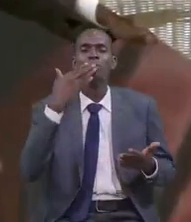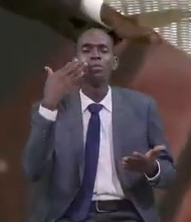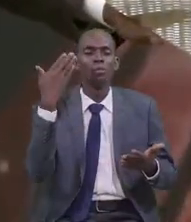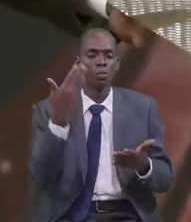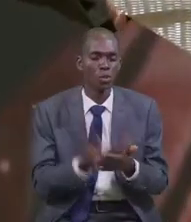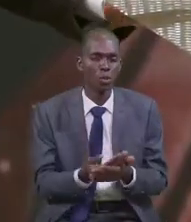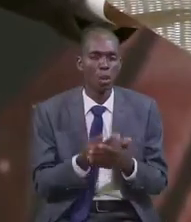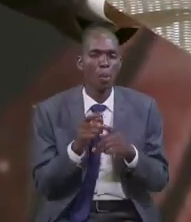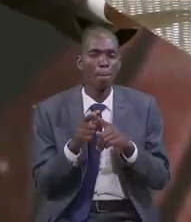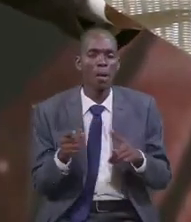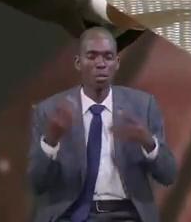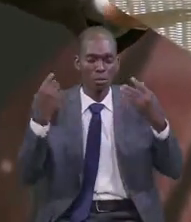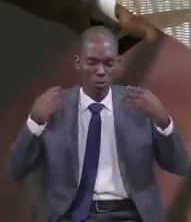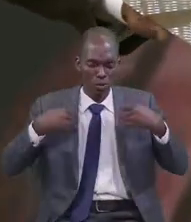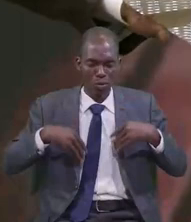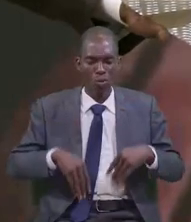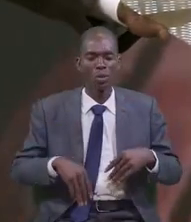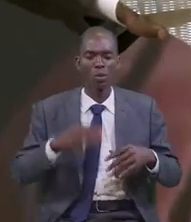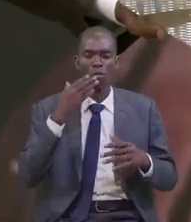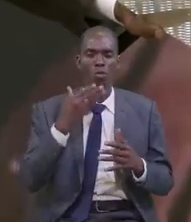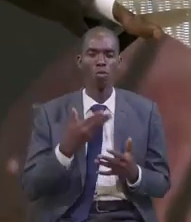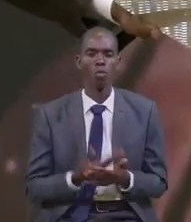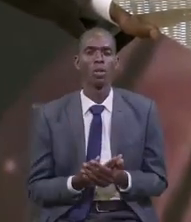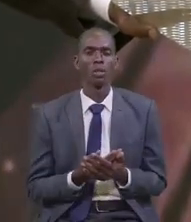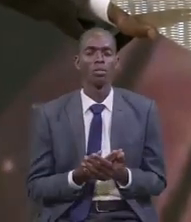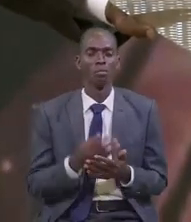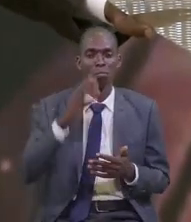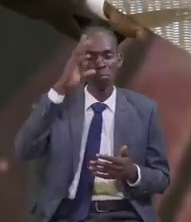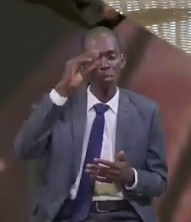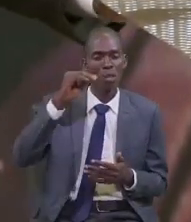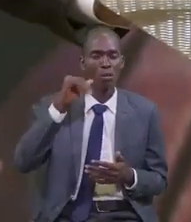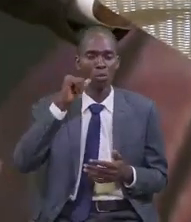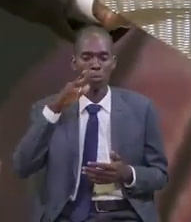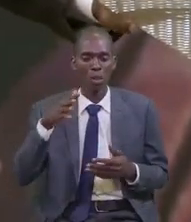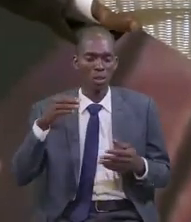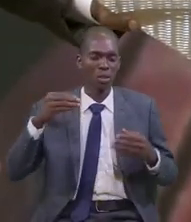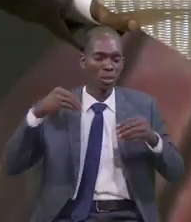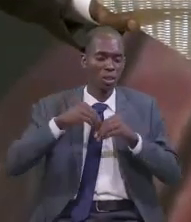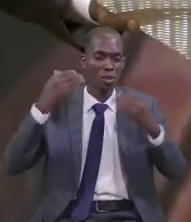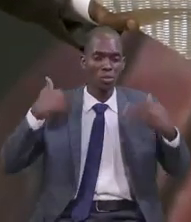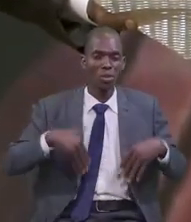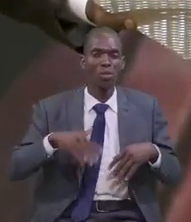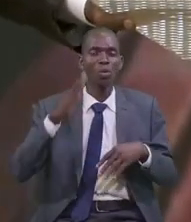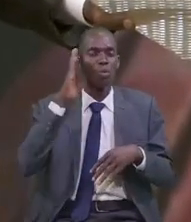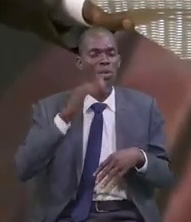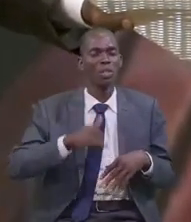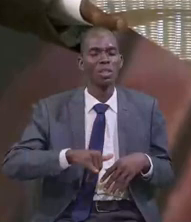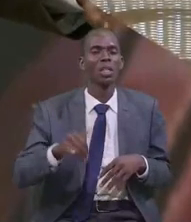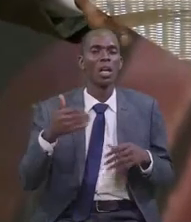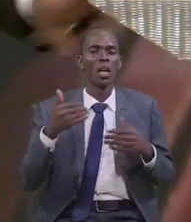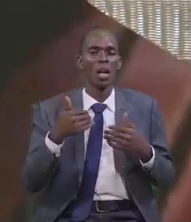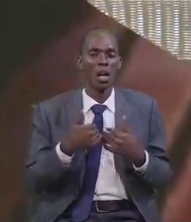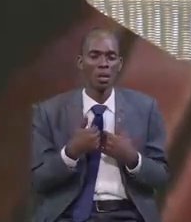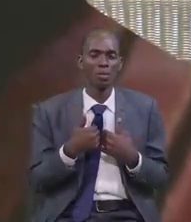s'habiller bien, ou ça, être un homme qui s'habille bien, une femme qui s'habille bien, mais tu dois naître de